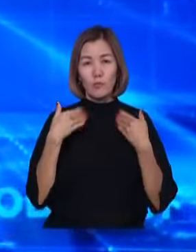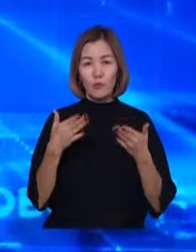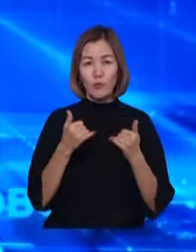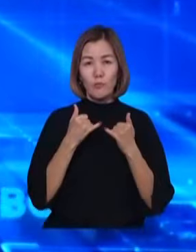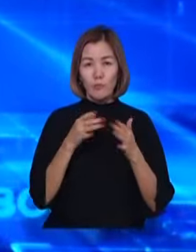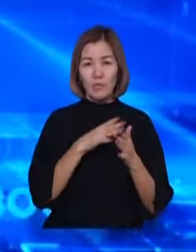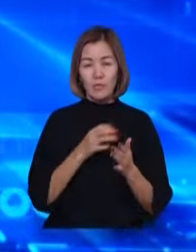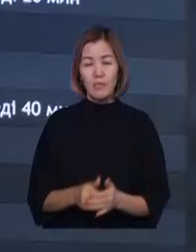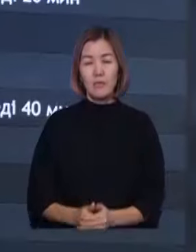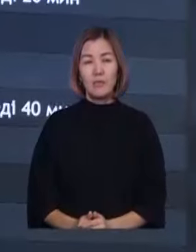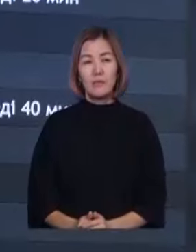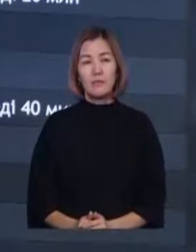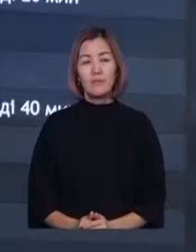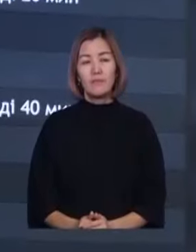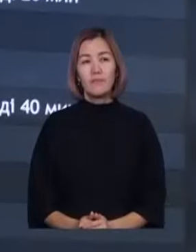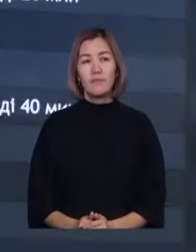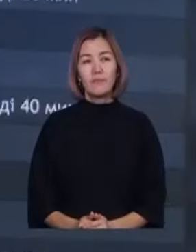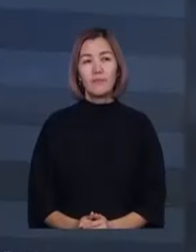алды.